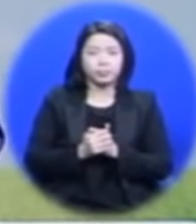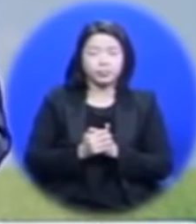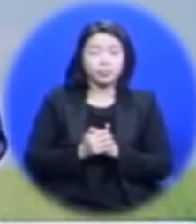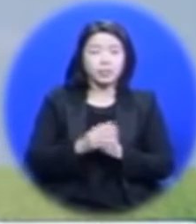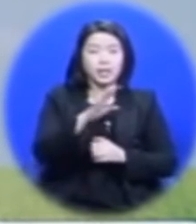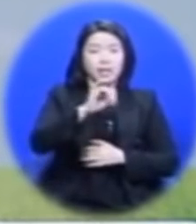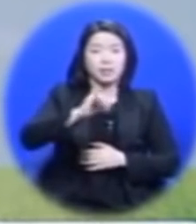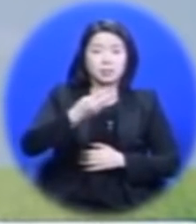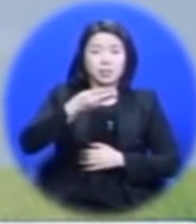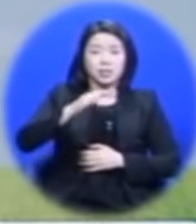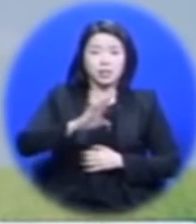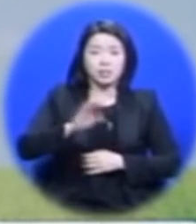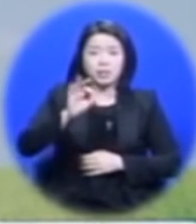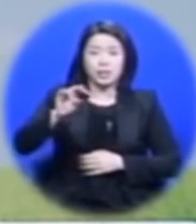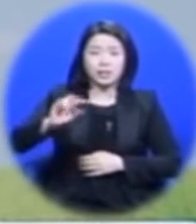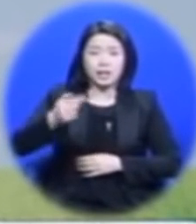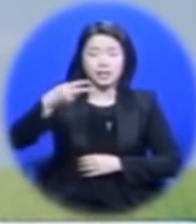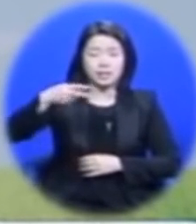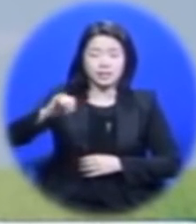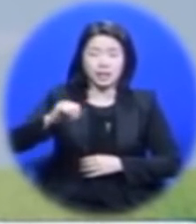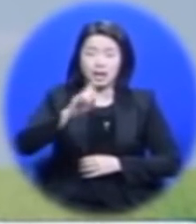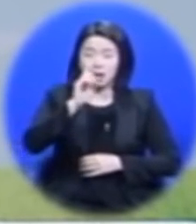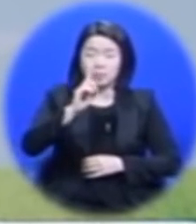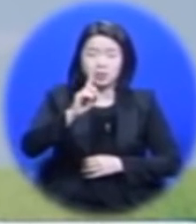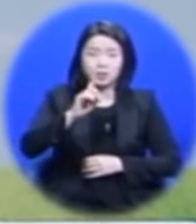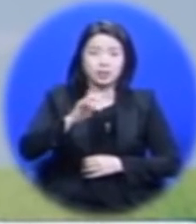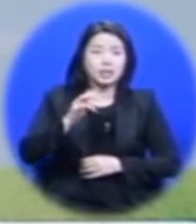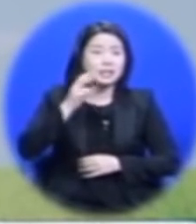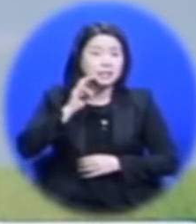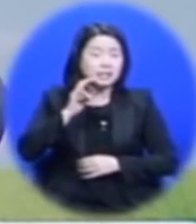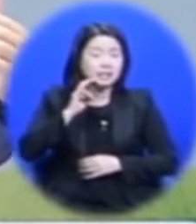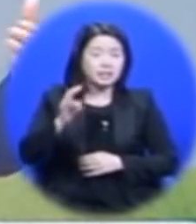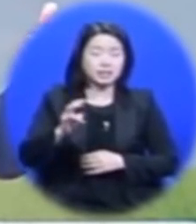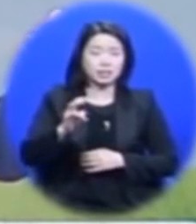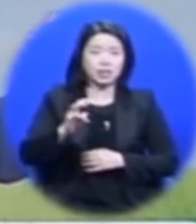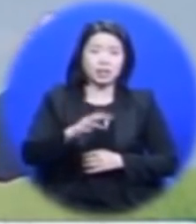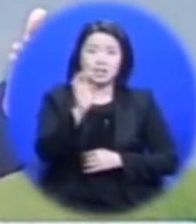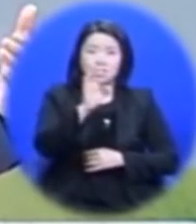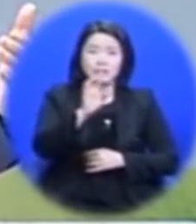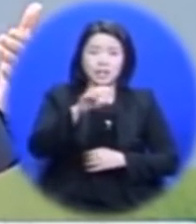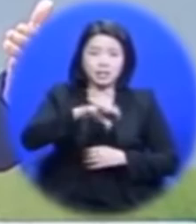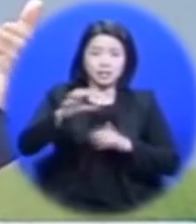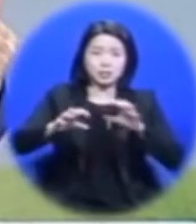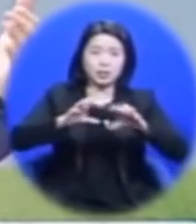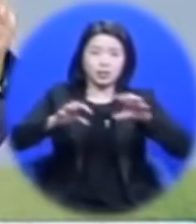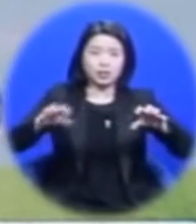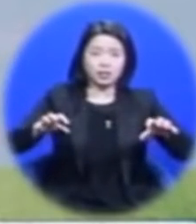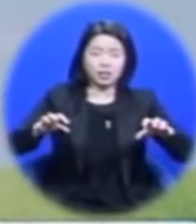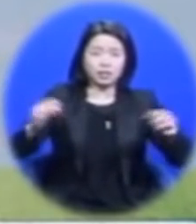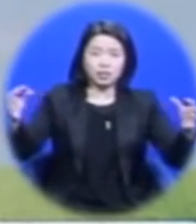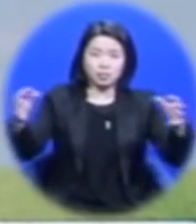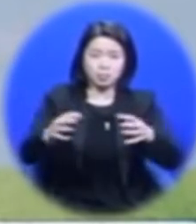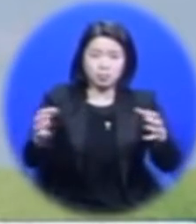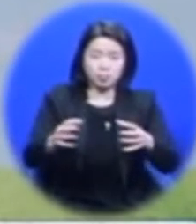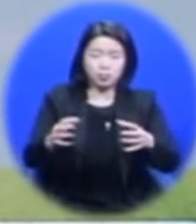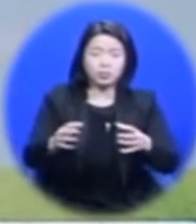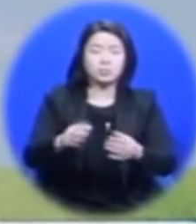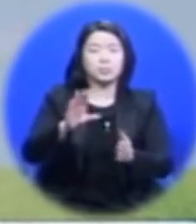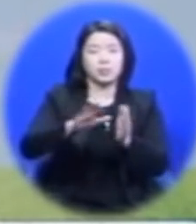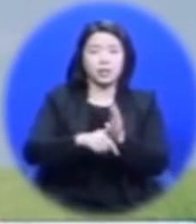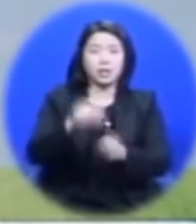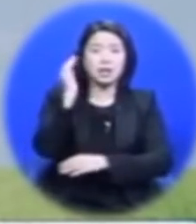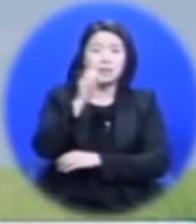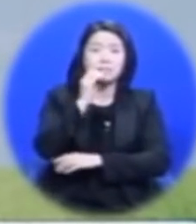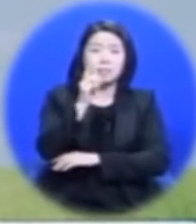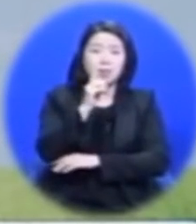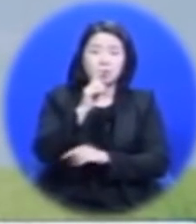필립 얀시가 한 번은 창녀들이 40여 개국에 있는 창녀들이 모인 모임에서 말씀을 전할